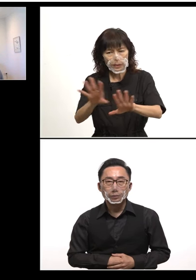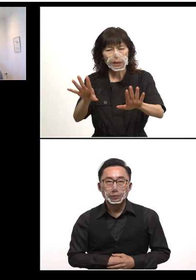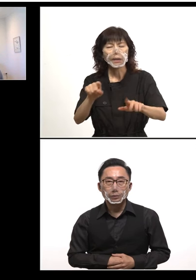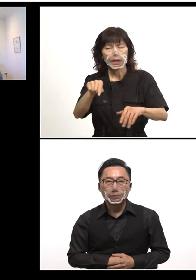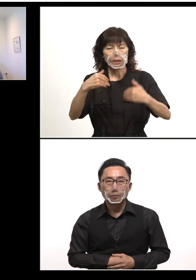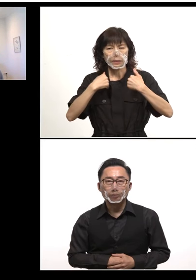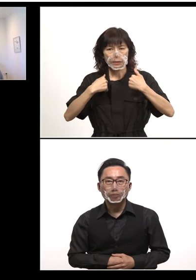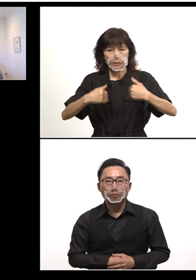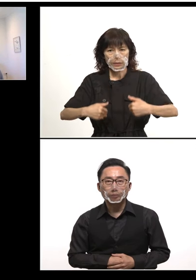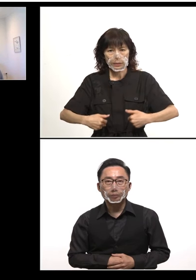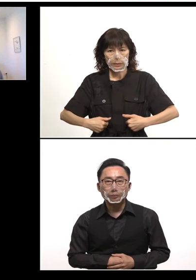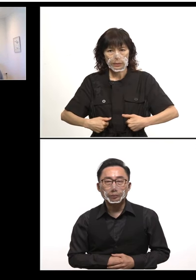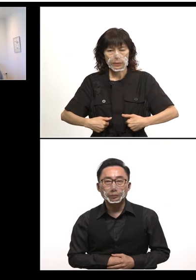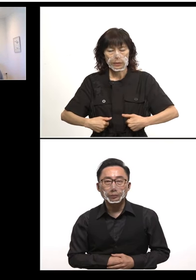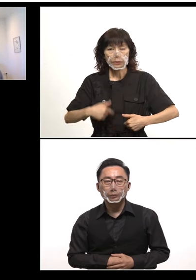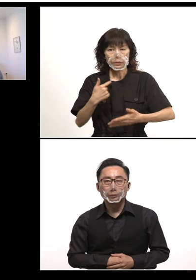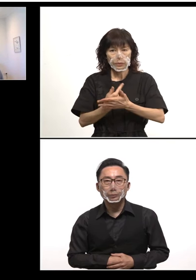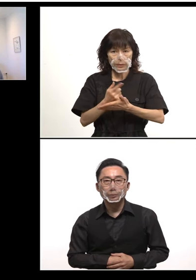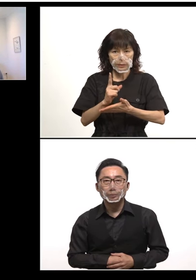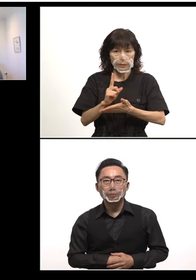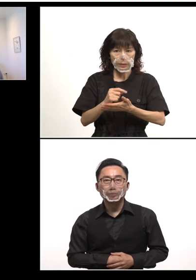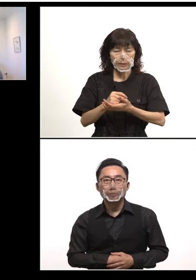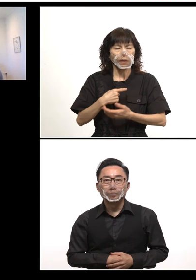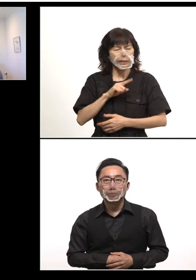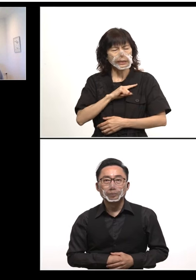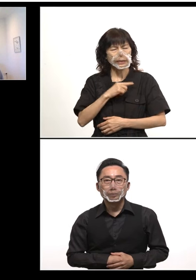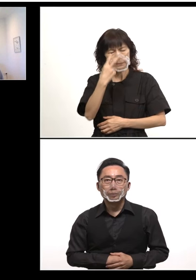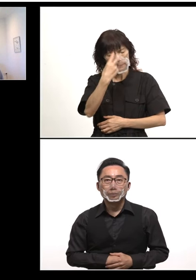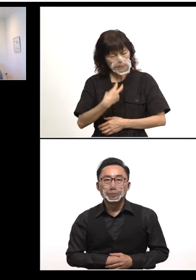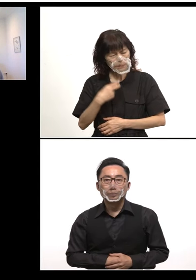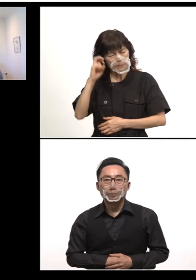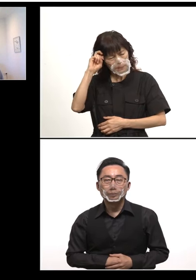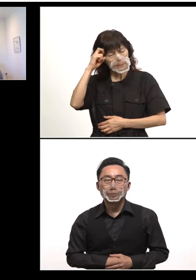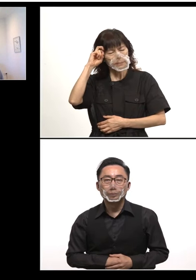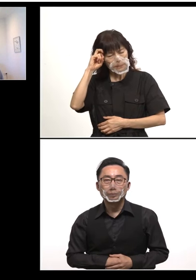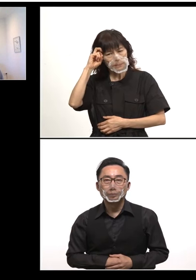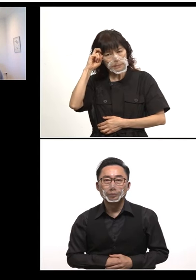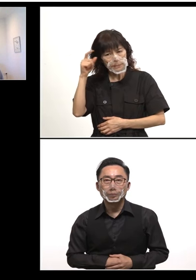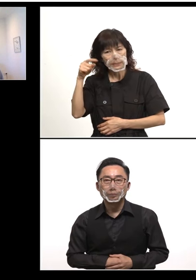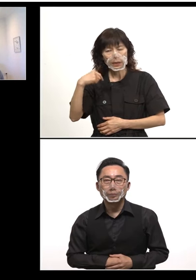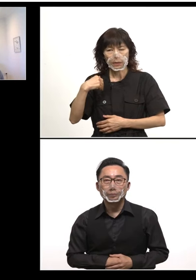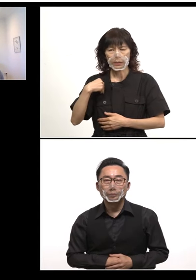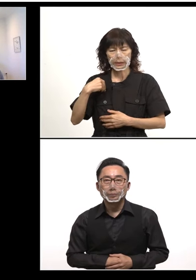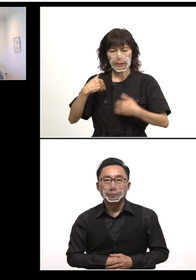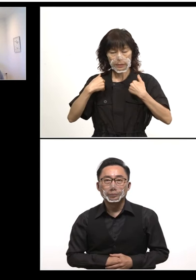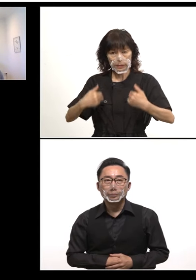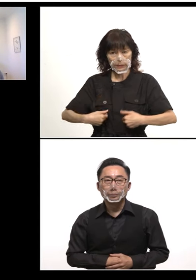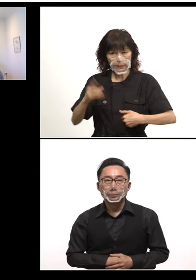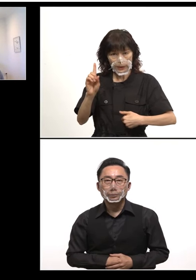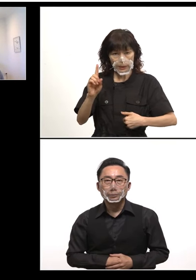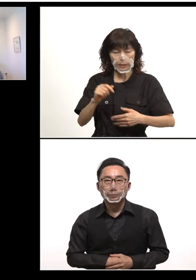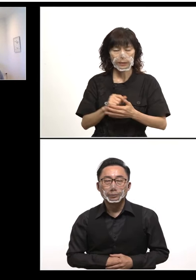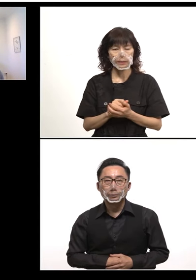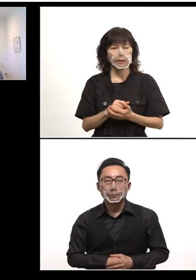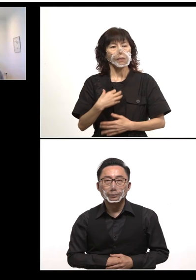份咧，亦都好關乎我哋點樣去思考。大家究竟是處於什麼位置？究竟是不是我